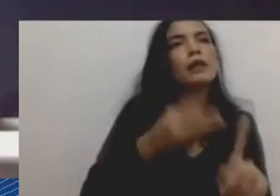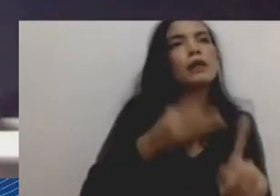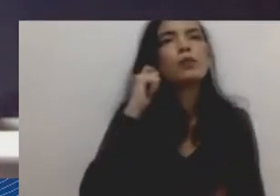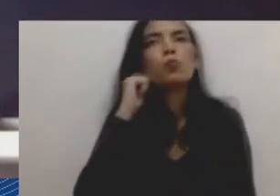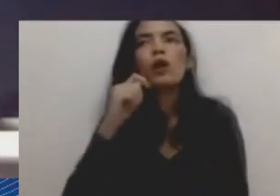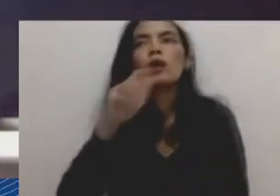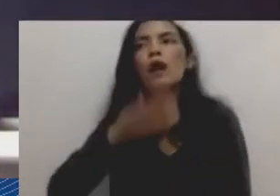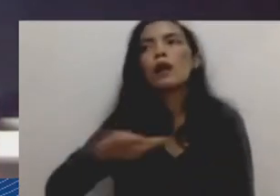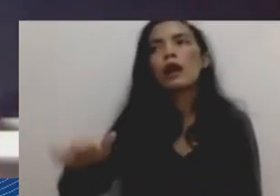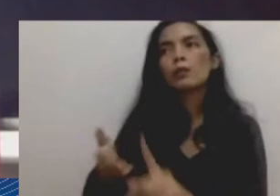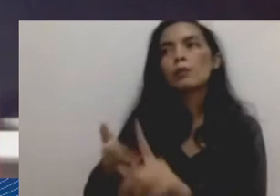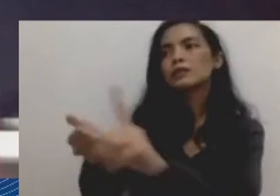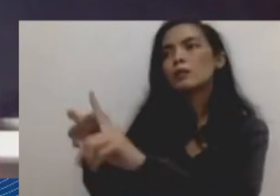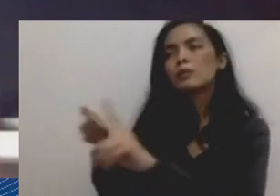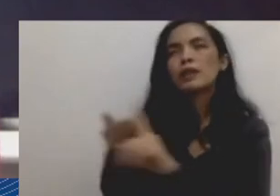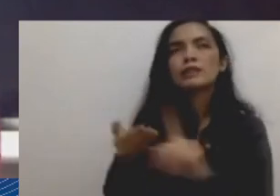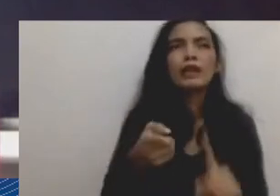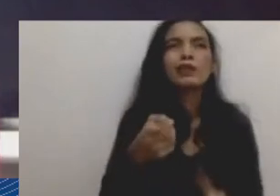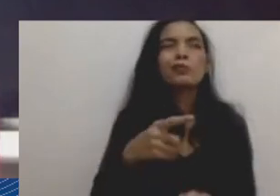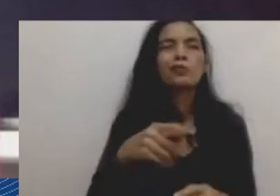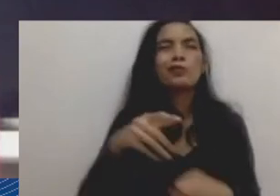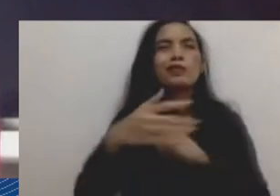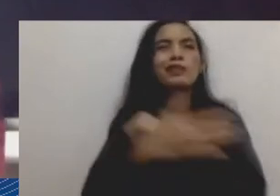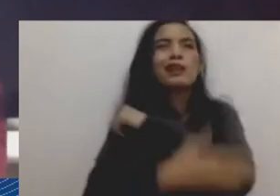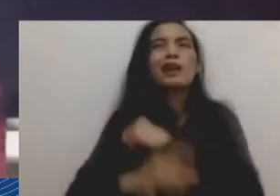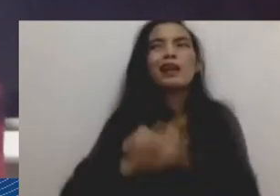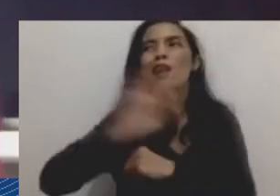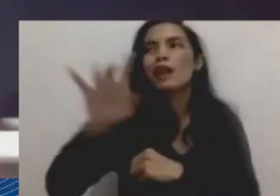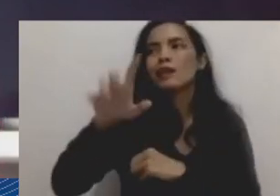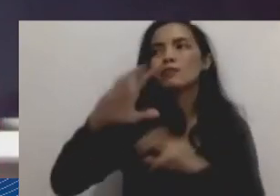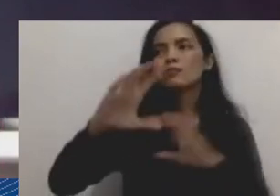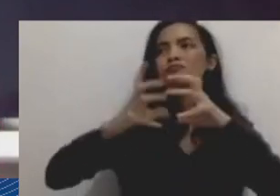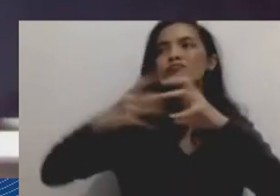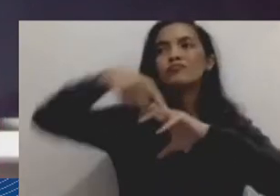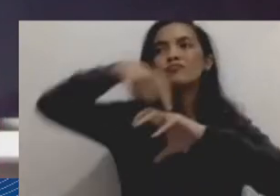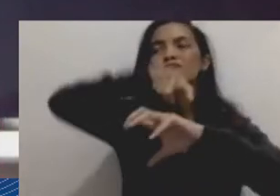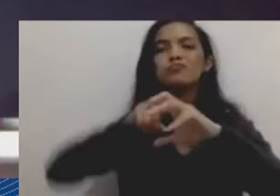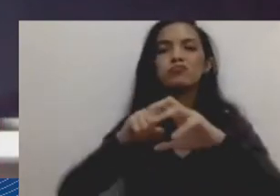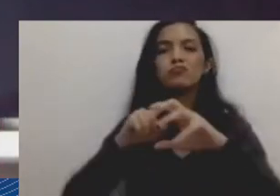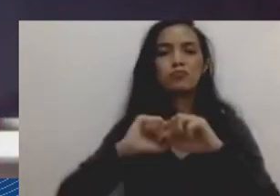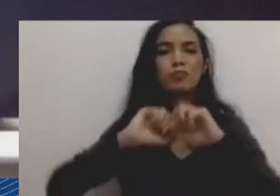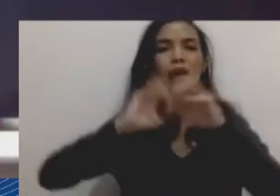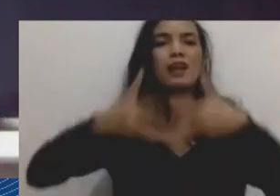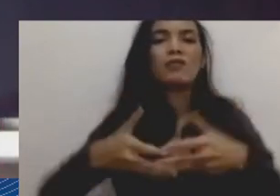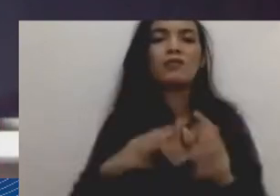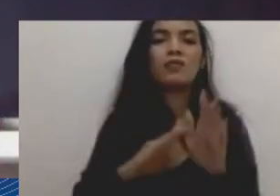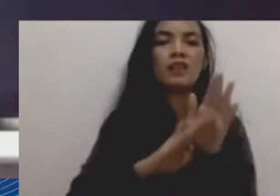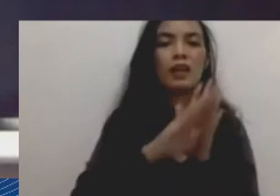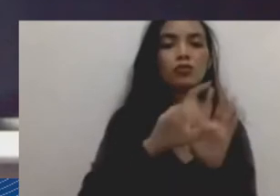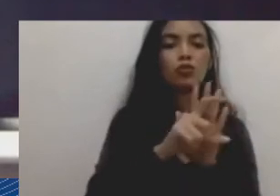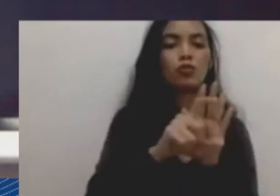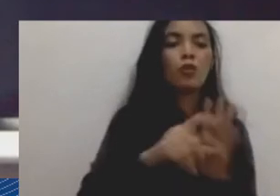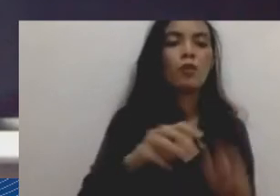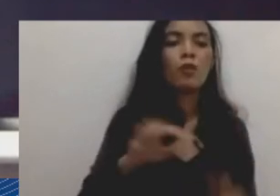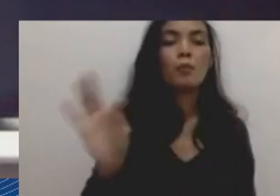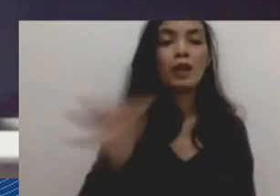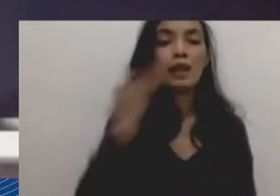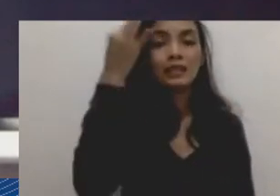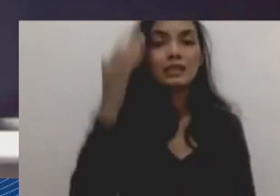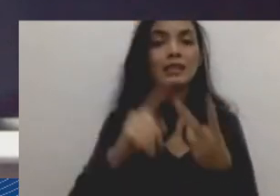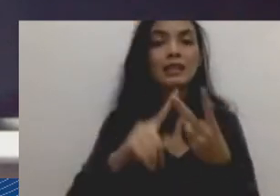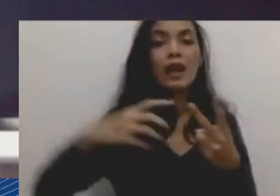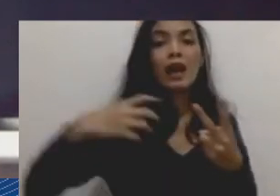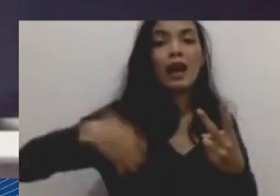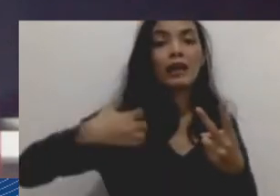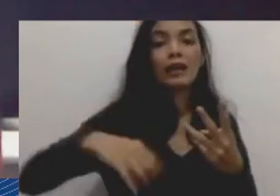anak juga di negara lain terdata meningkat selama pandemi, seperti di negara Prancis, Argentina, dan juga Singapura